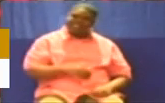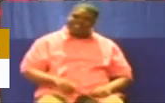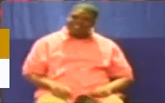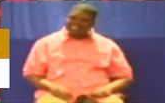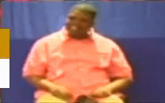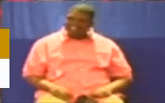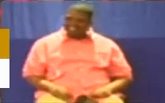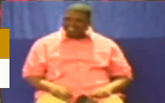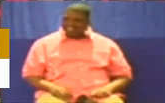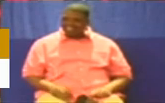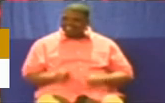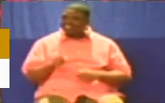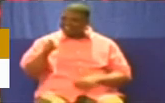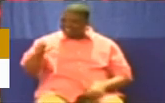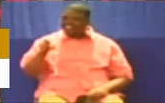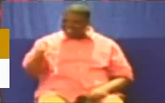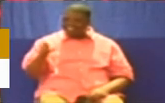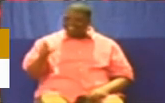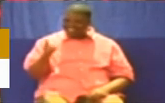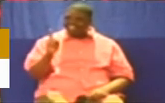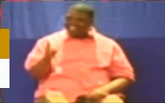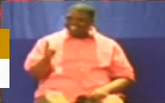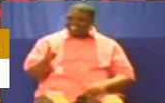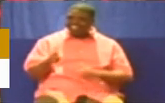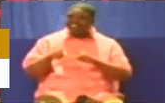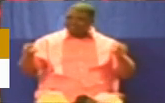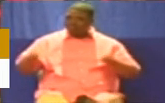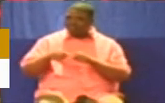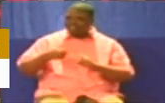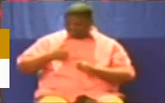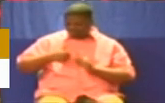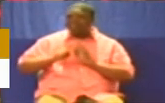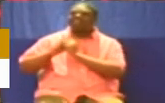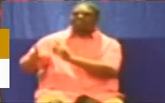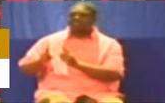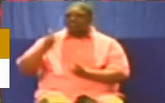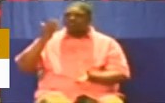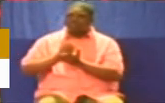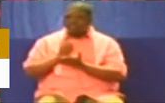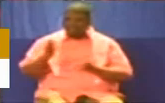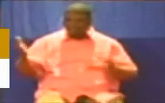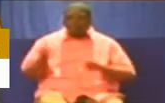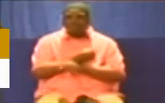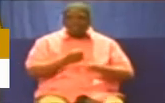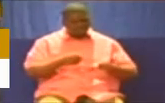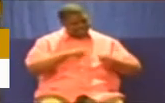Very interesting. Hicho kiwanja Mheshimiwa Waziri nitafuatilia mimi, nitahakikisha unapata